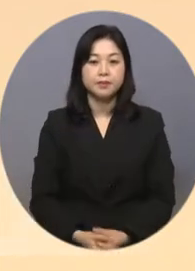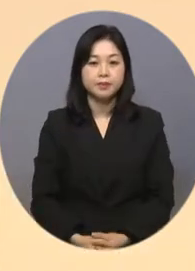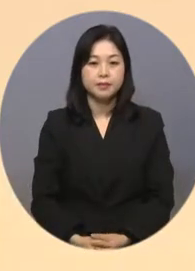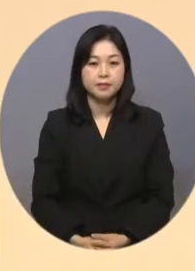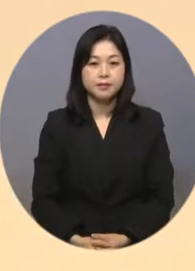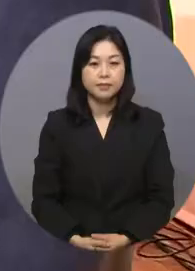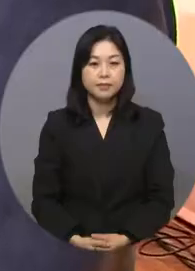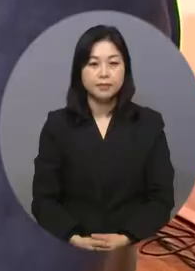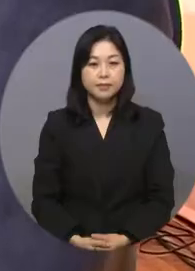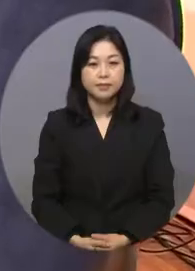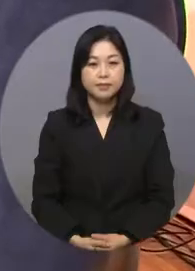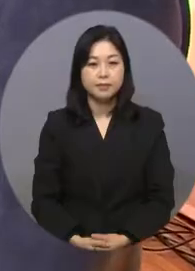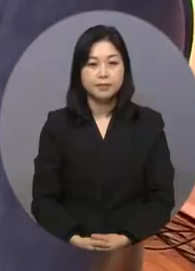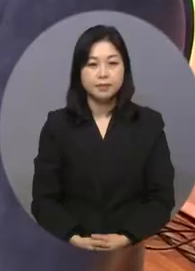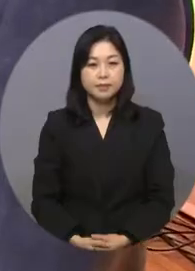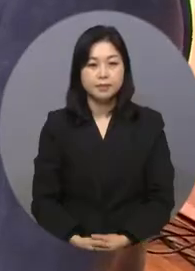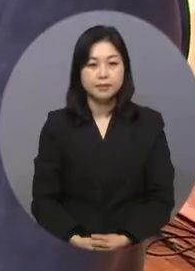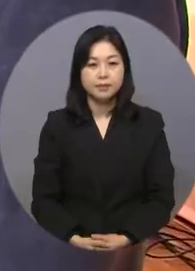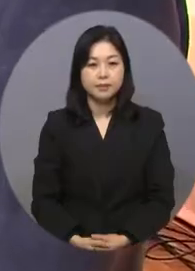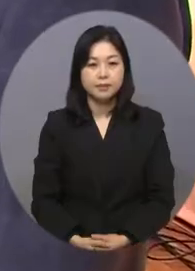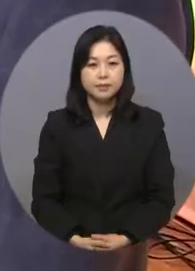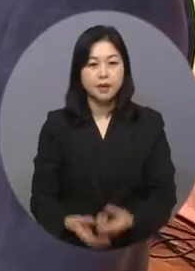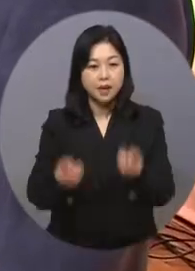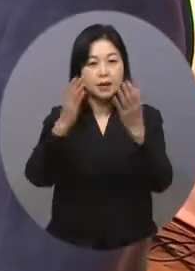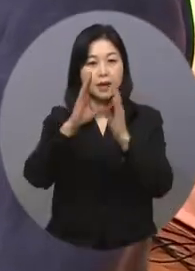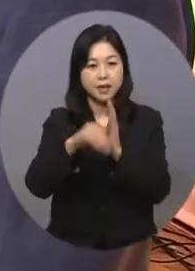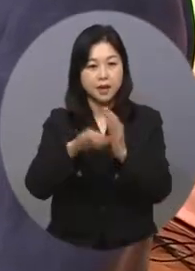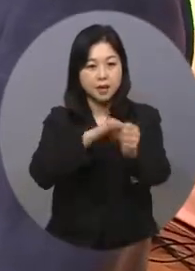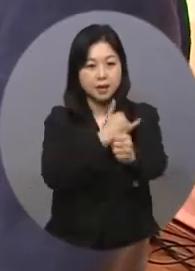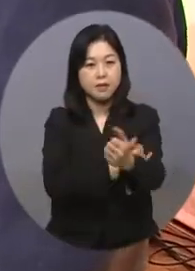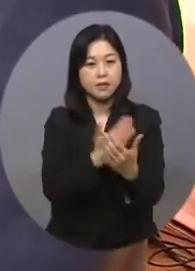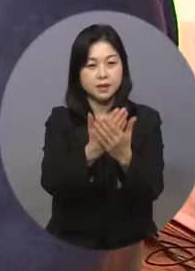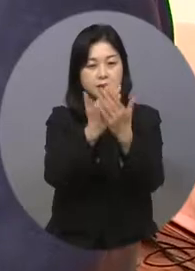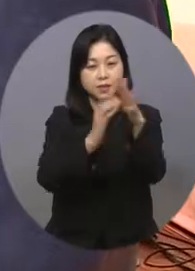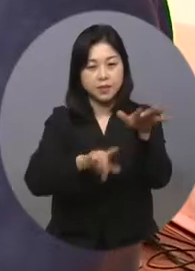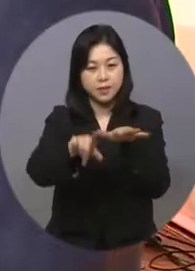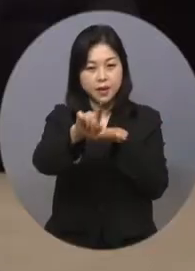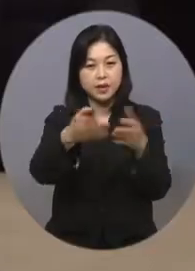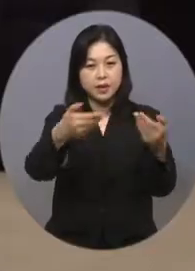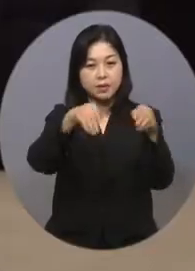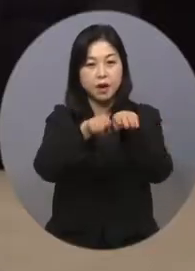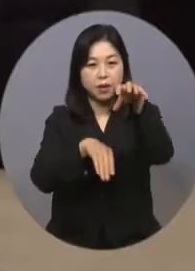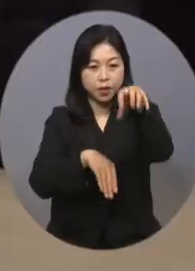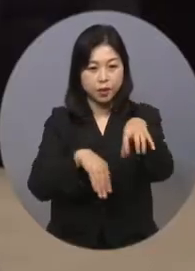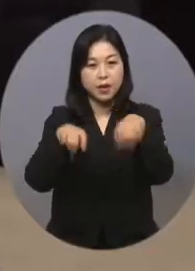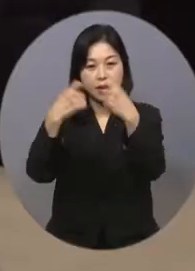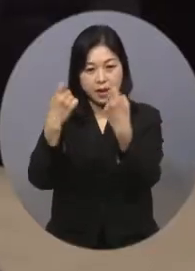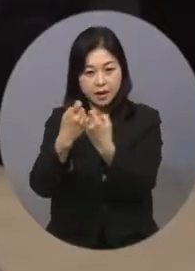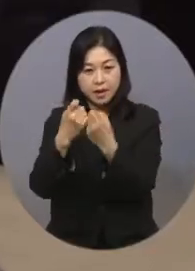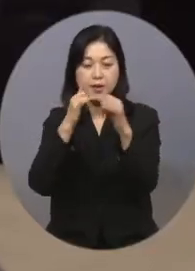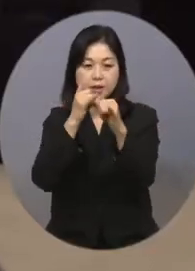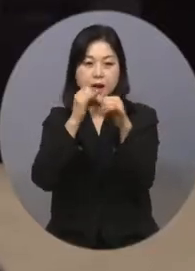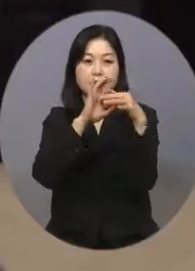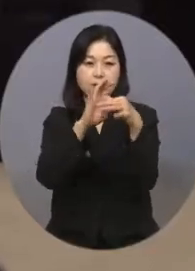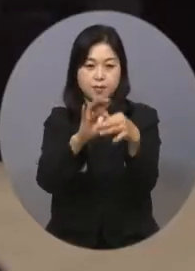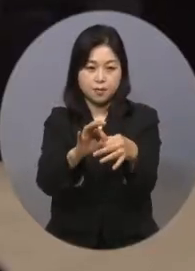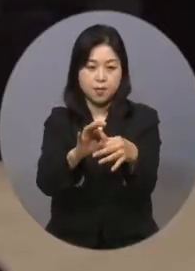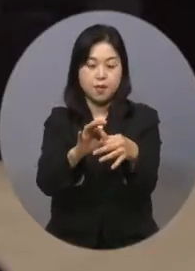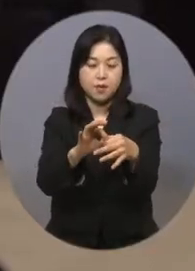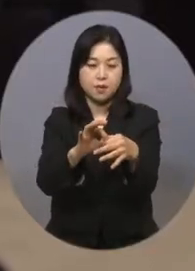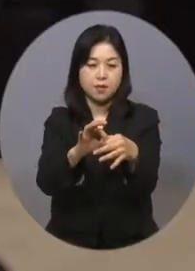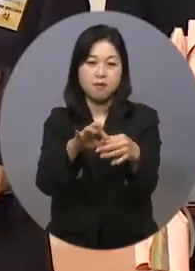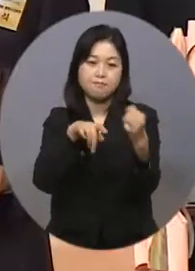기울이겠습니다. 한편 이날 행사에서 인권증진의 앞장선 기관, 개인에 대한 시상이 이어지며 그